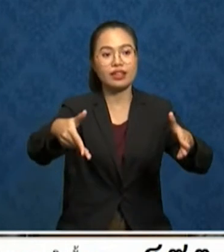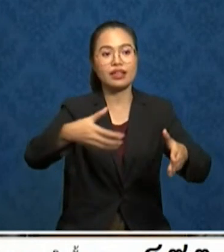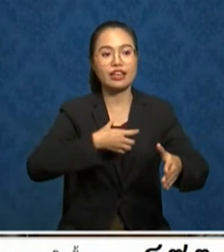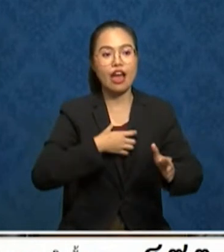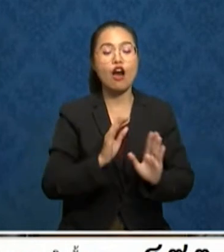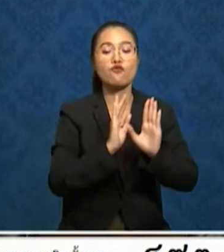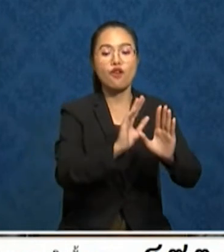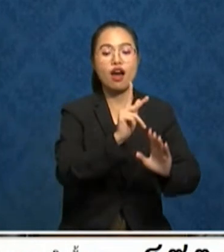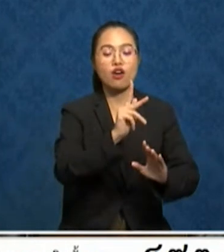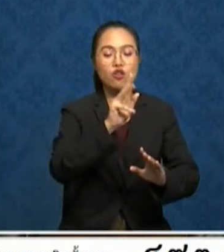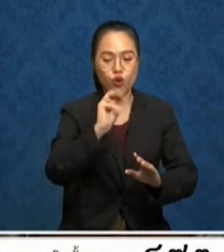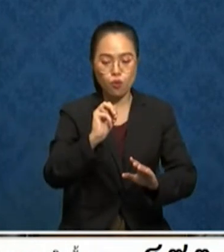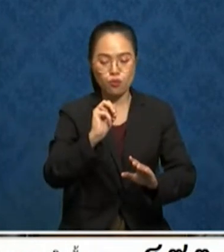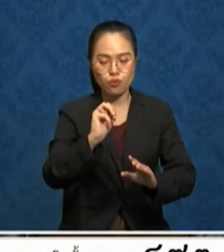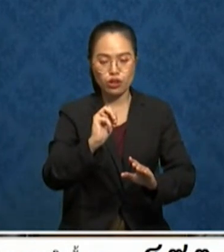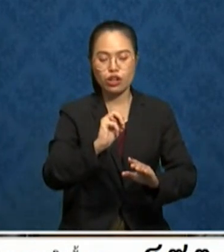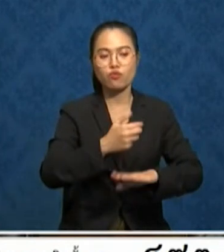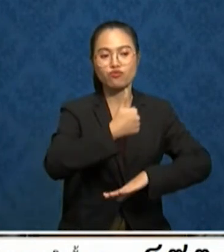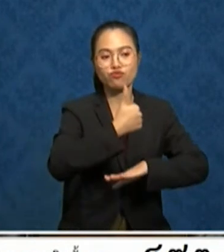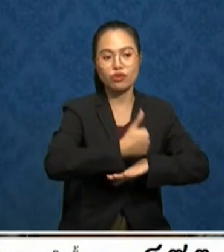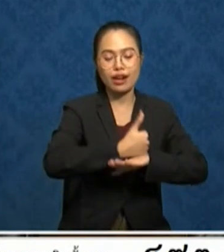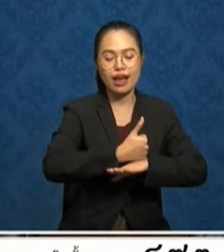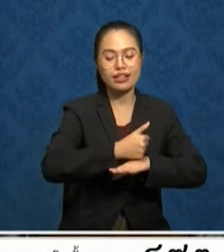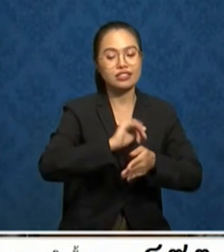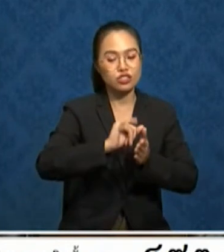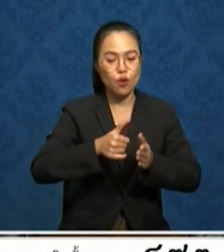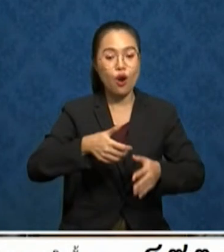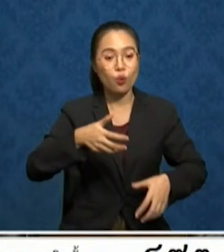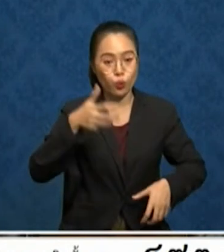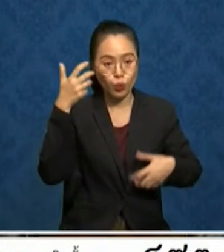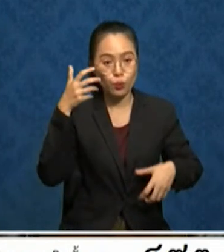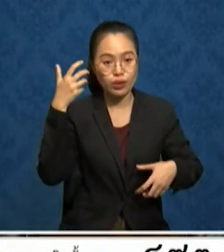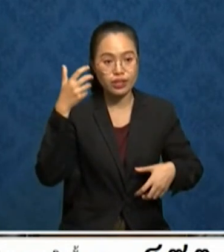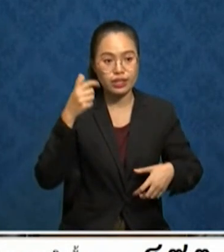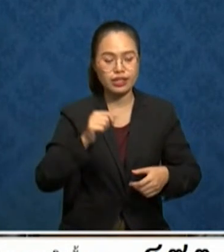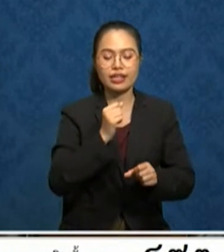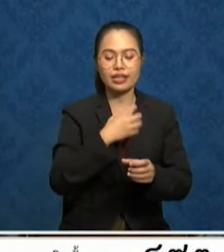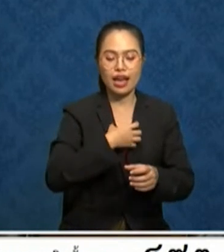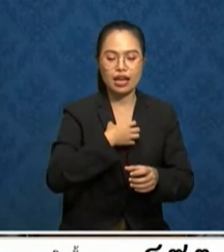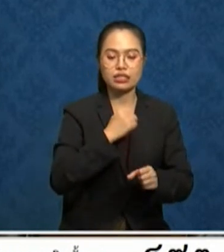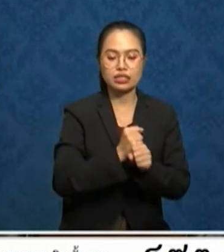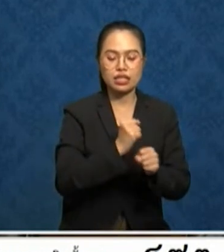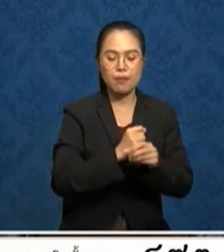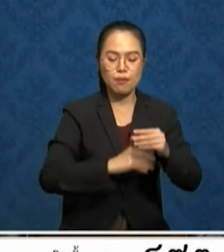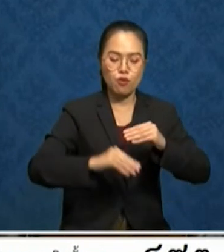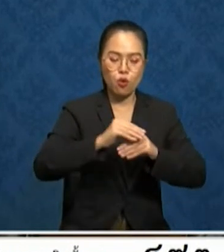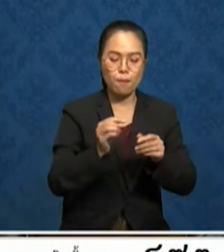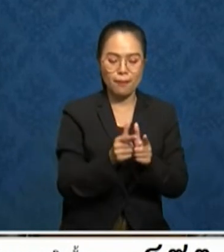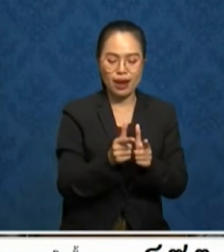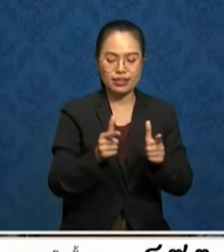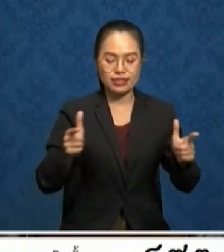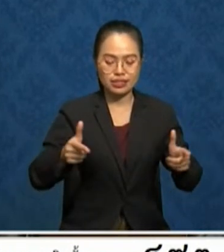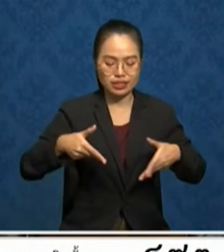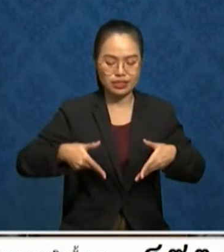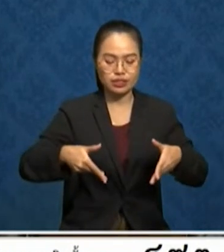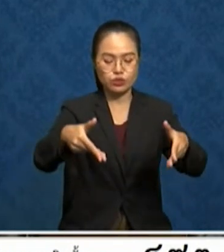ลวงหรือผู้ว่าราชการจังหวัดลพบุรีนะคะช่วยตั้งงบประมาณขยายถนนเส้น3028เป็น4เลนตลอดเส้นทางด้วยค่ะเรื่องที่